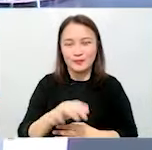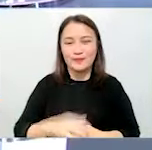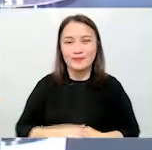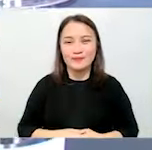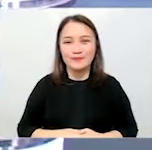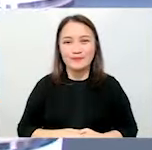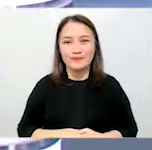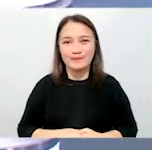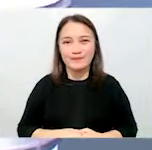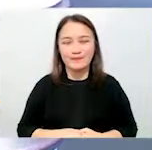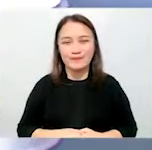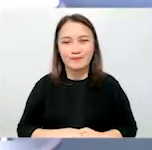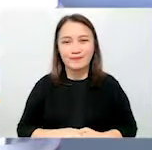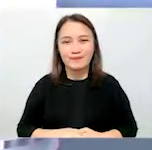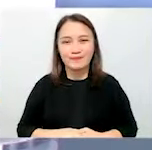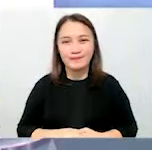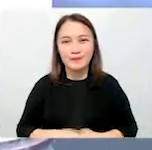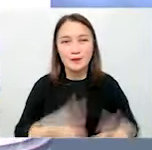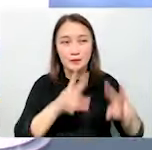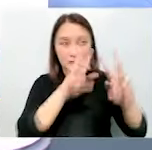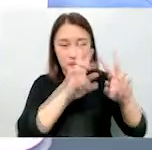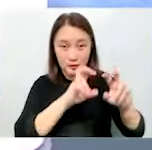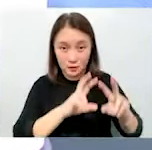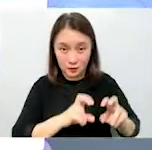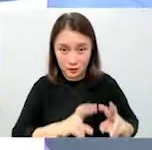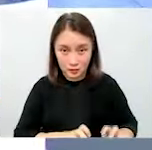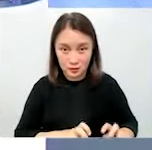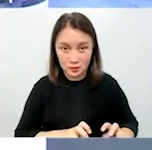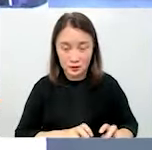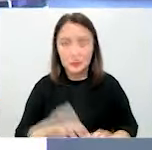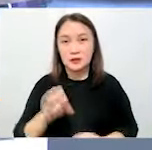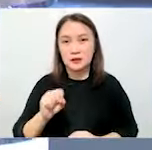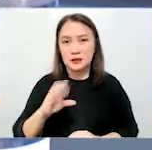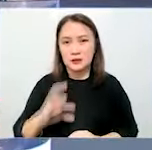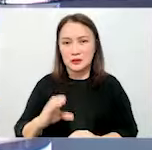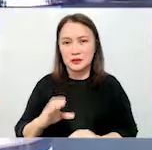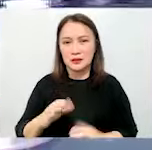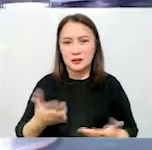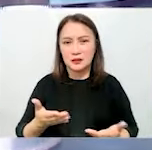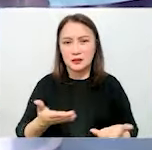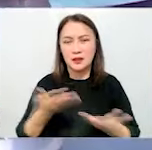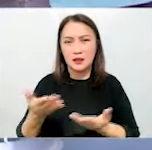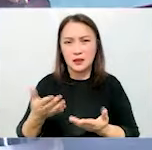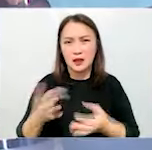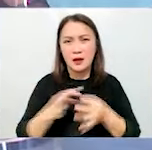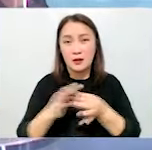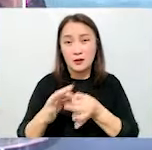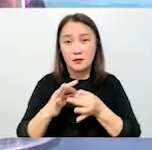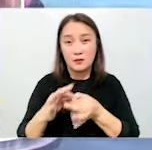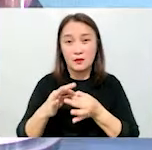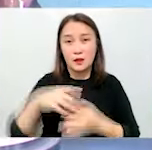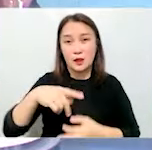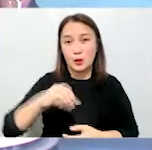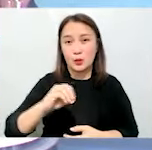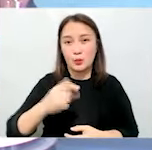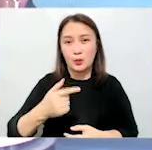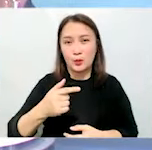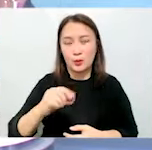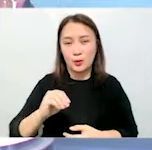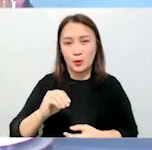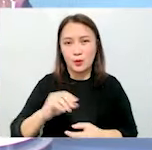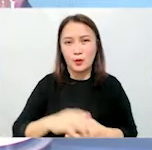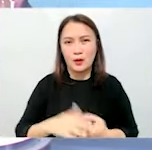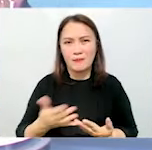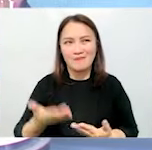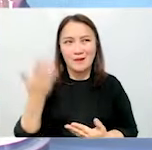Nagsiga naman ang Korte Suprema ang aligasyong umabot na rin sa hudikatura ang impluensya ng mga Pogo. Kaugnay ito sa nabulilyaso raw